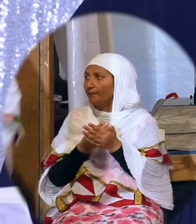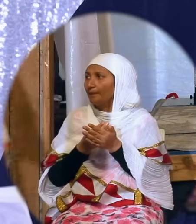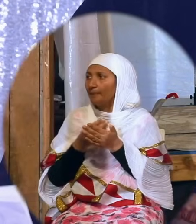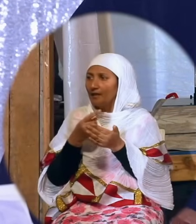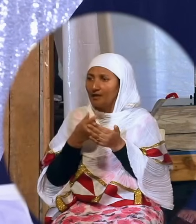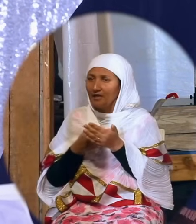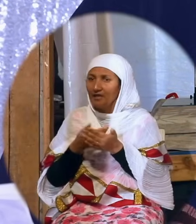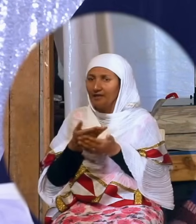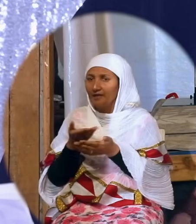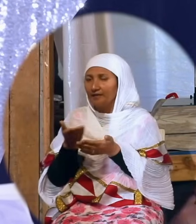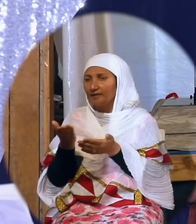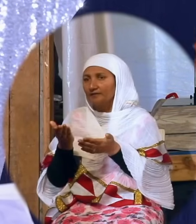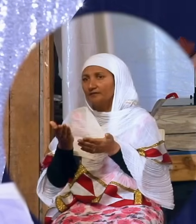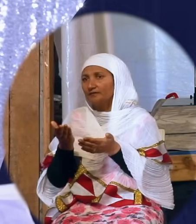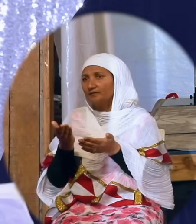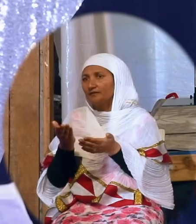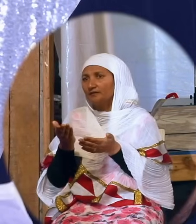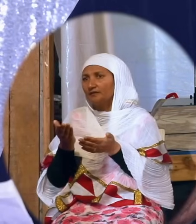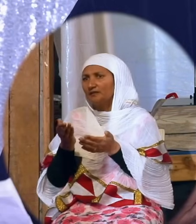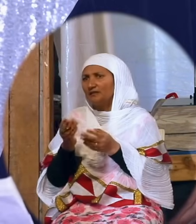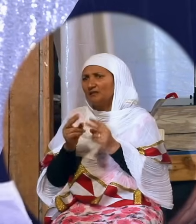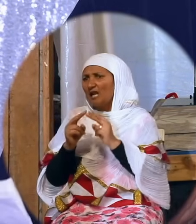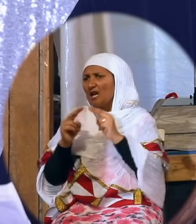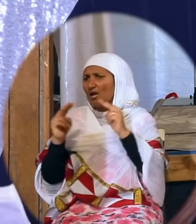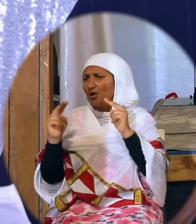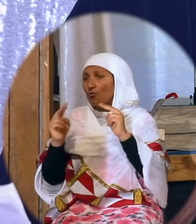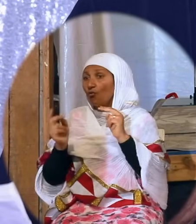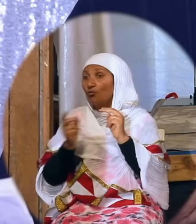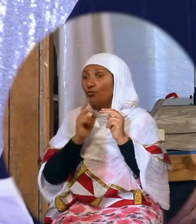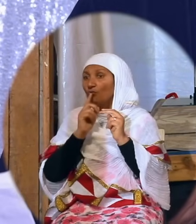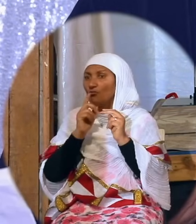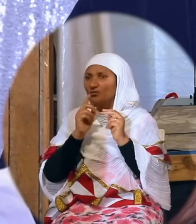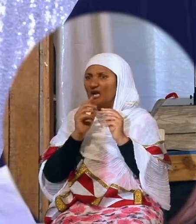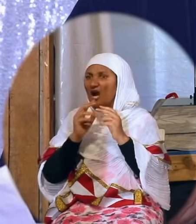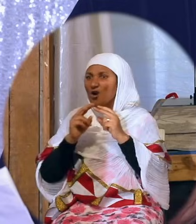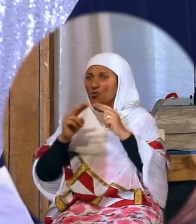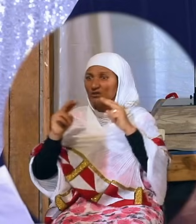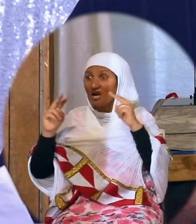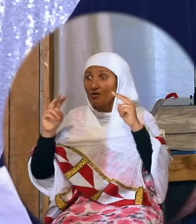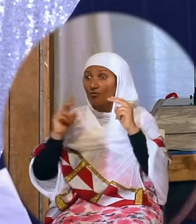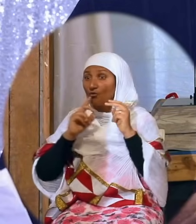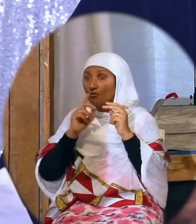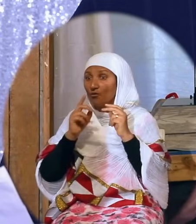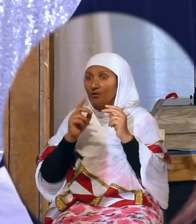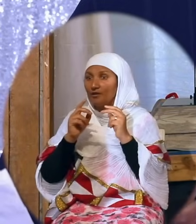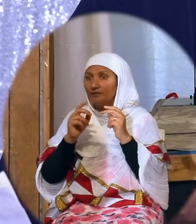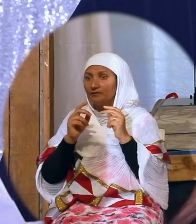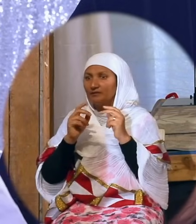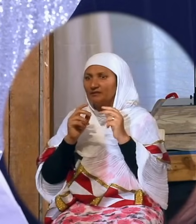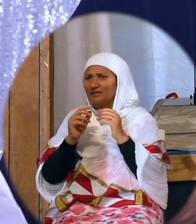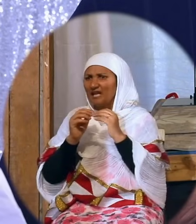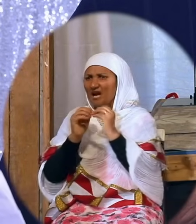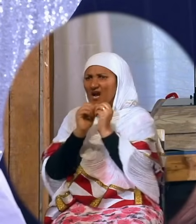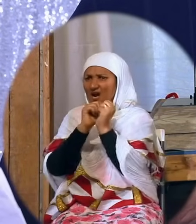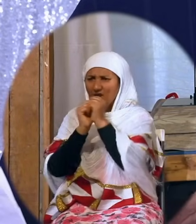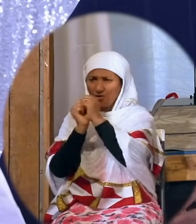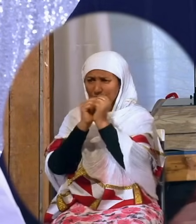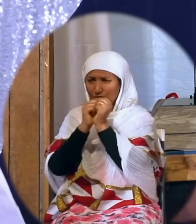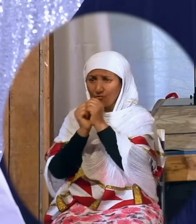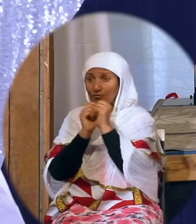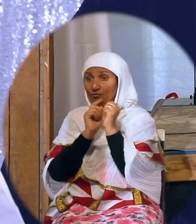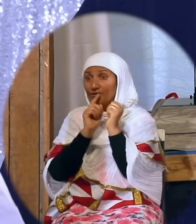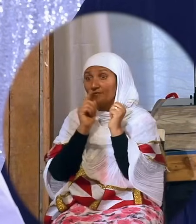ይሄ ጉዳይ ተጋኖ ነው የምንሰማው ጥፋት ነው አጥያት ነው የታወቀ ነው